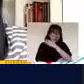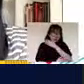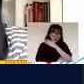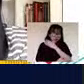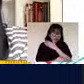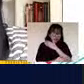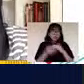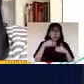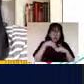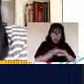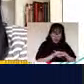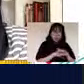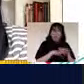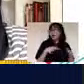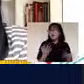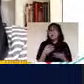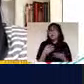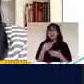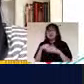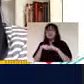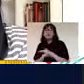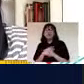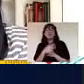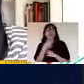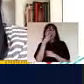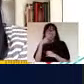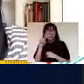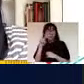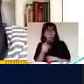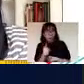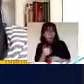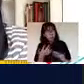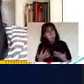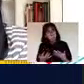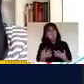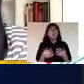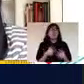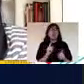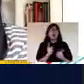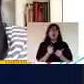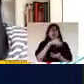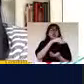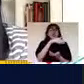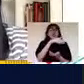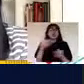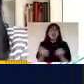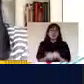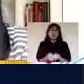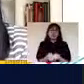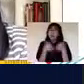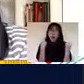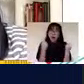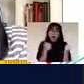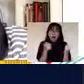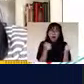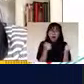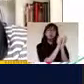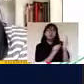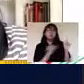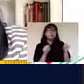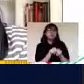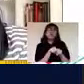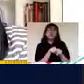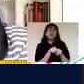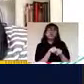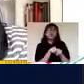luar negeri. Kemudian ketika data dimusnahkan, apa saja yang dimusnahkan, dan lain-lain. Ini